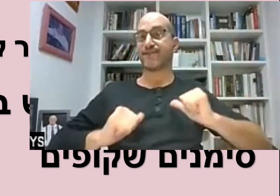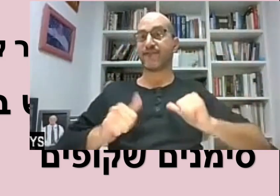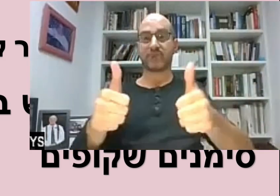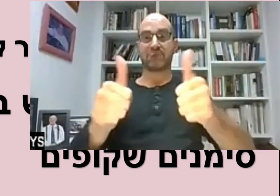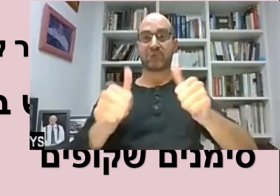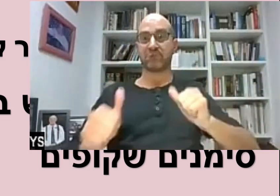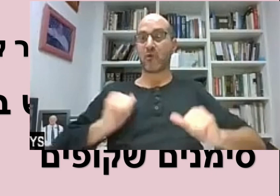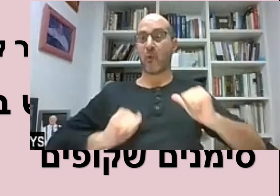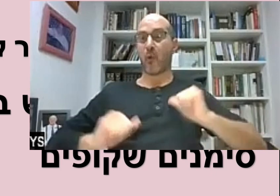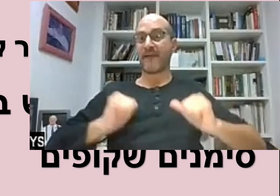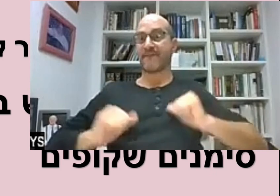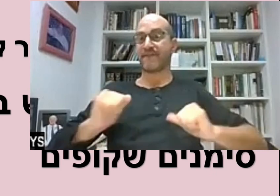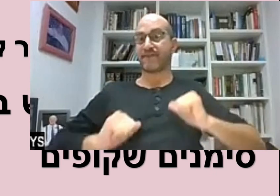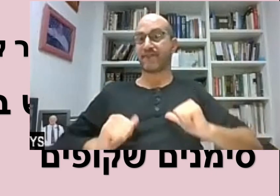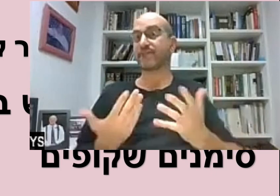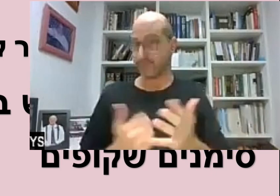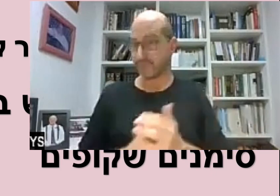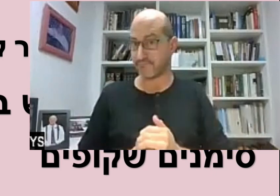כואב.